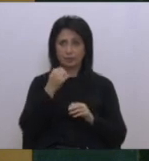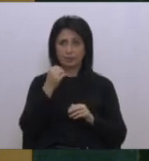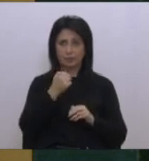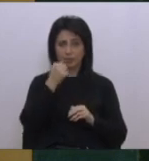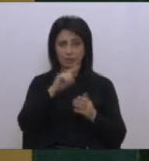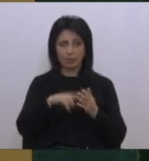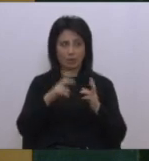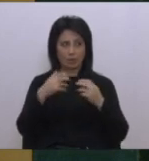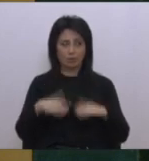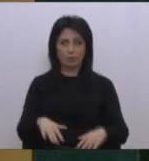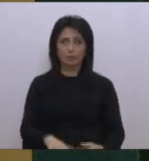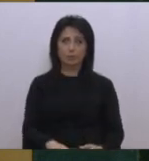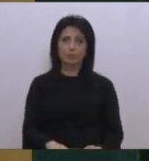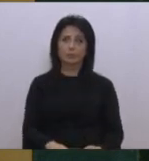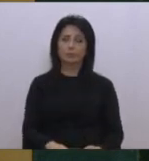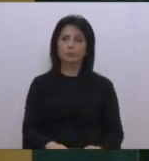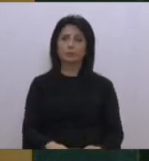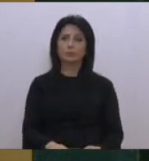Madlob, sagitri gankhvelia.